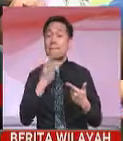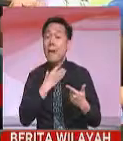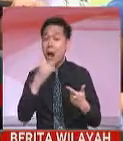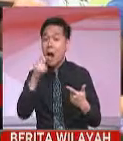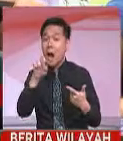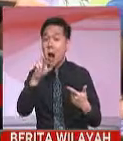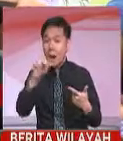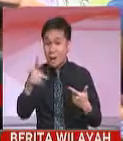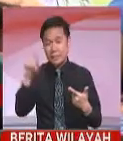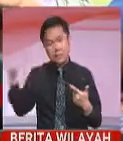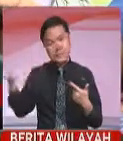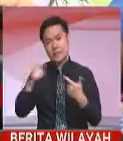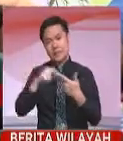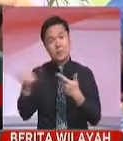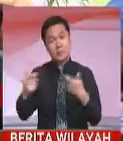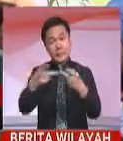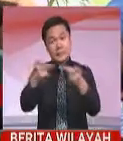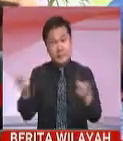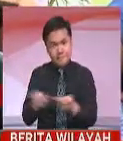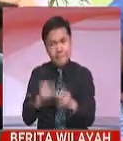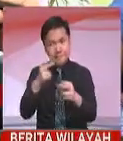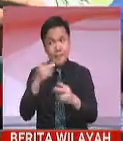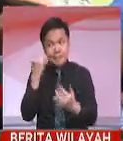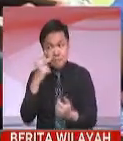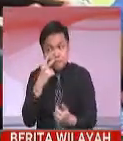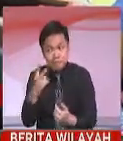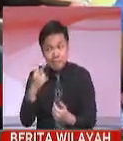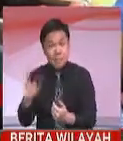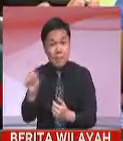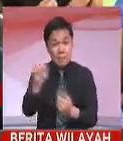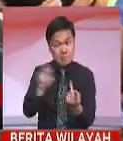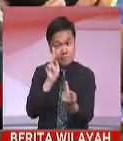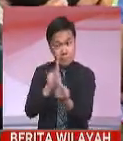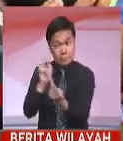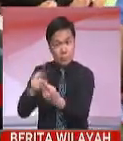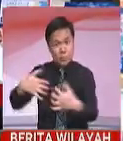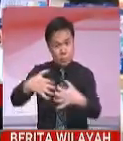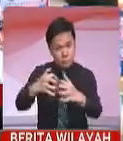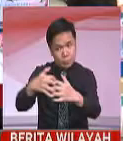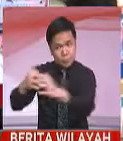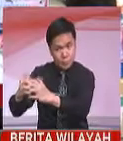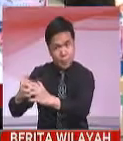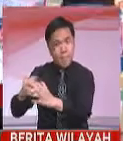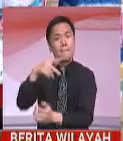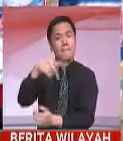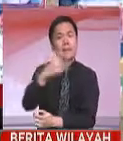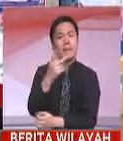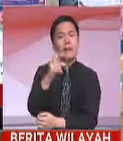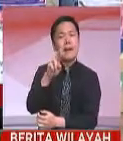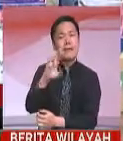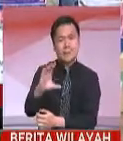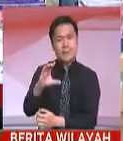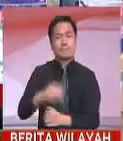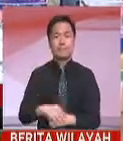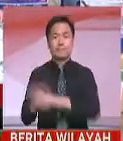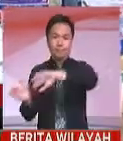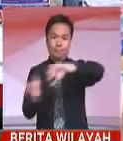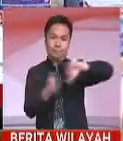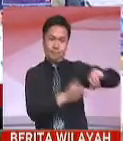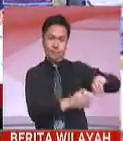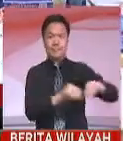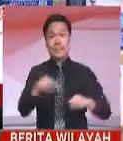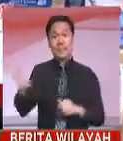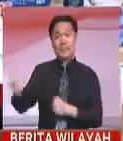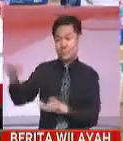mencegah menepati buka peta tempat lahirnya perlu untuk itu buka sebagai pikir sih Dia berkata demikian selepas menjadi Host